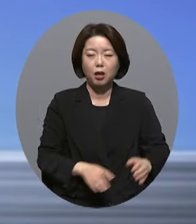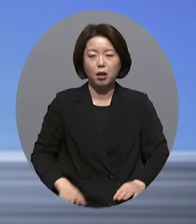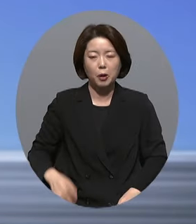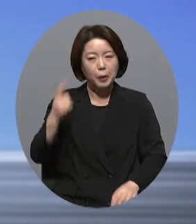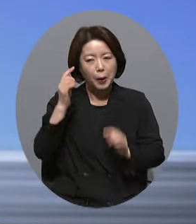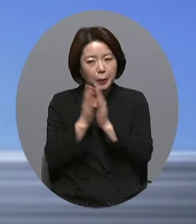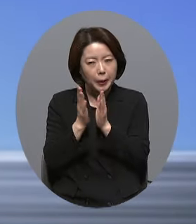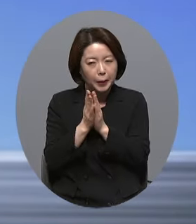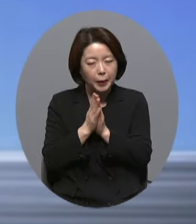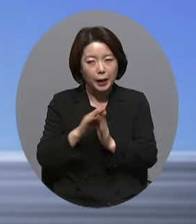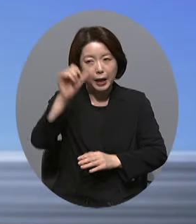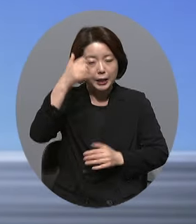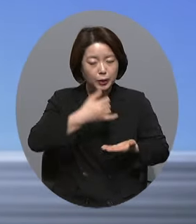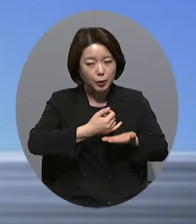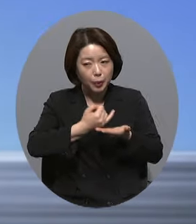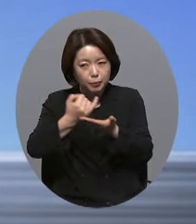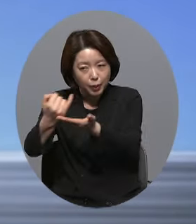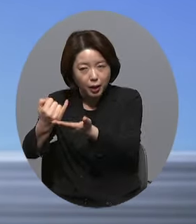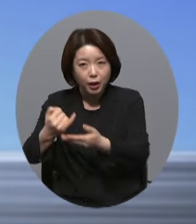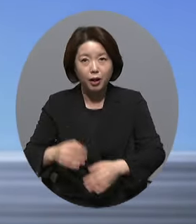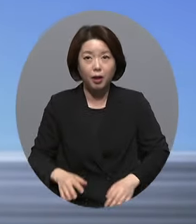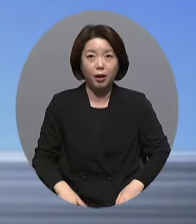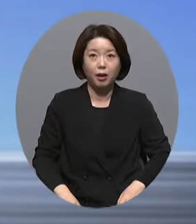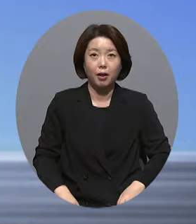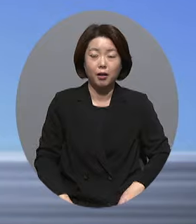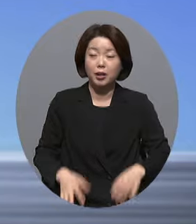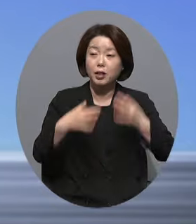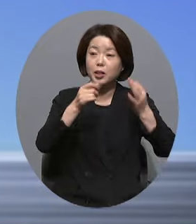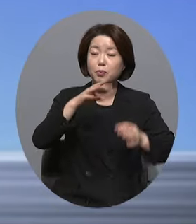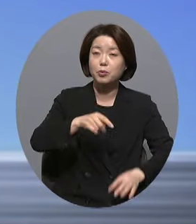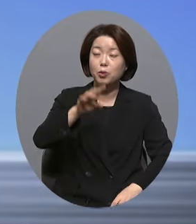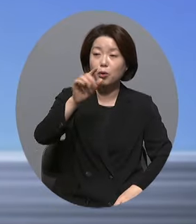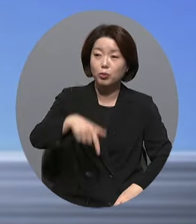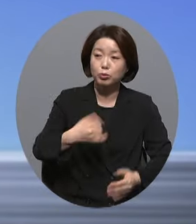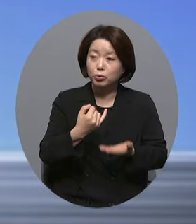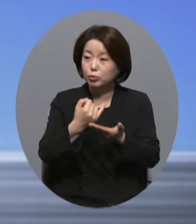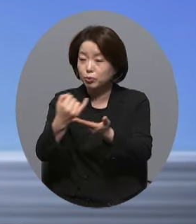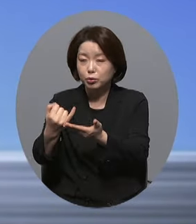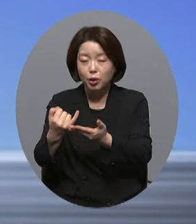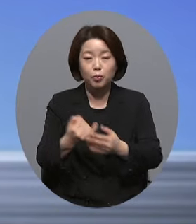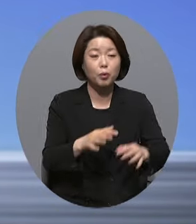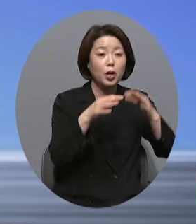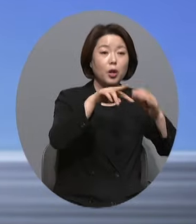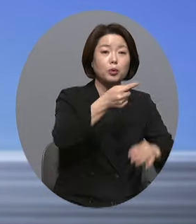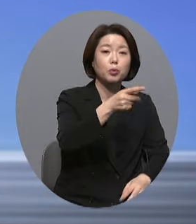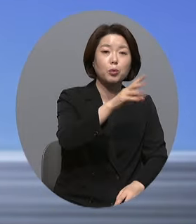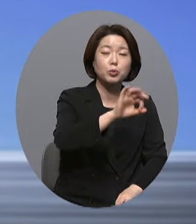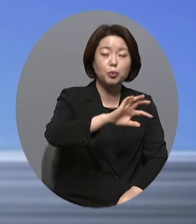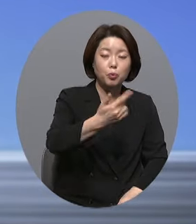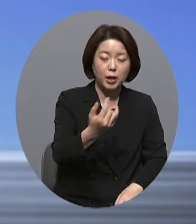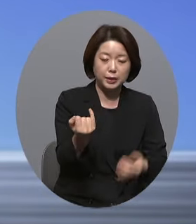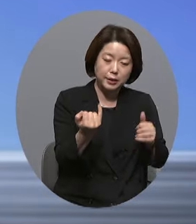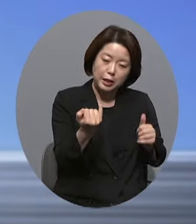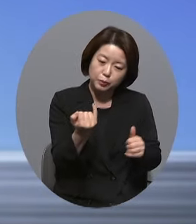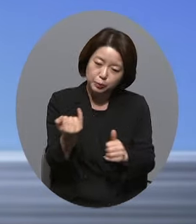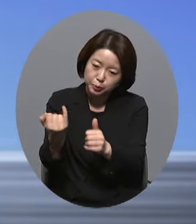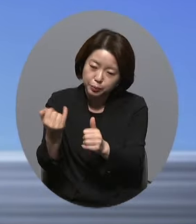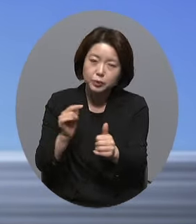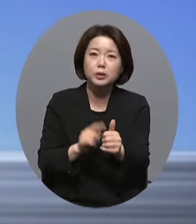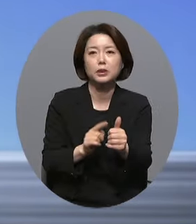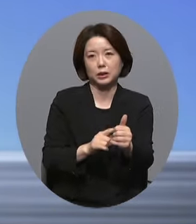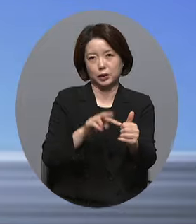초청을 한 것은 김정숙 여사였고 도정환 장관은 수행원이었을 뿐이라고 주장하고 있었는데요. 이것도